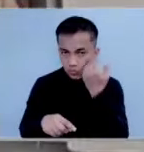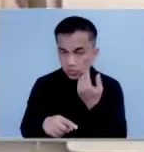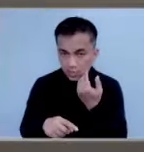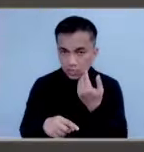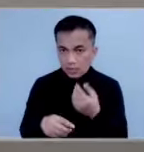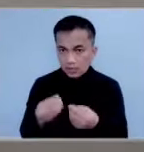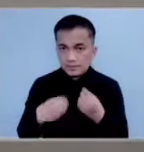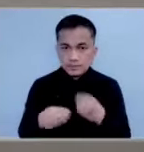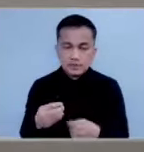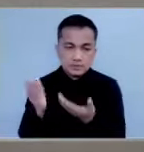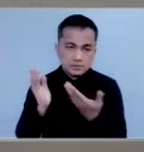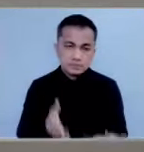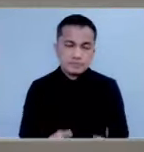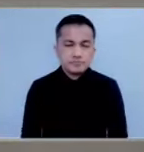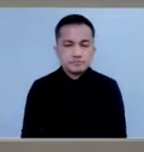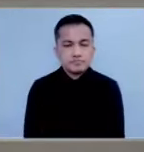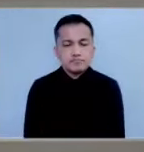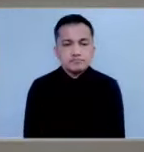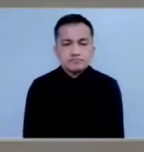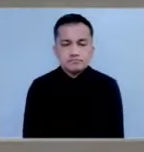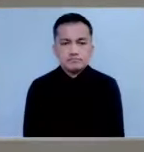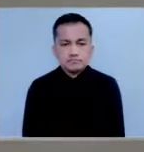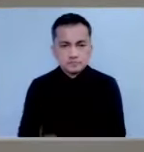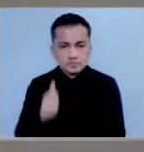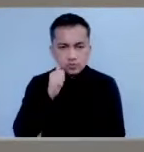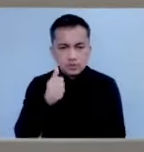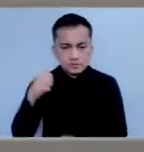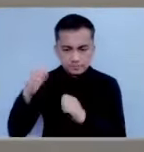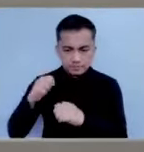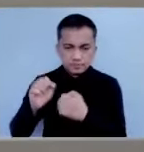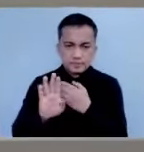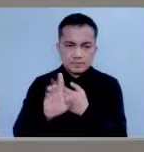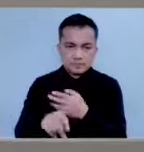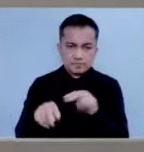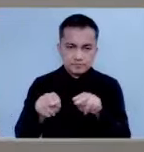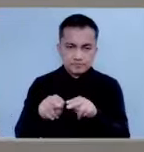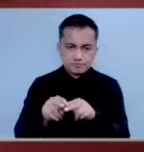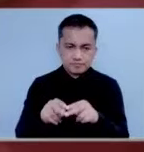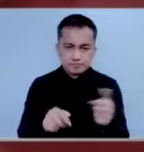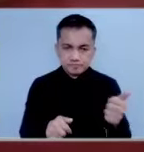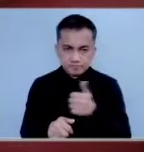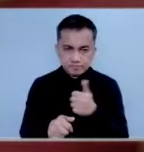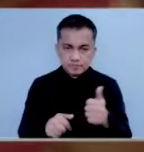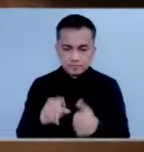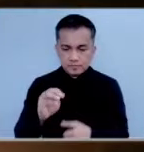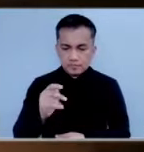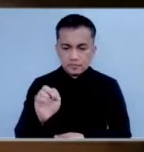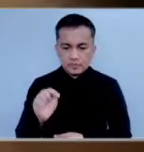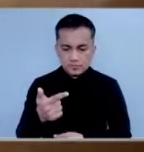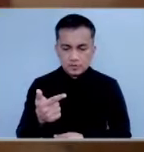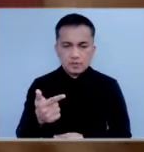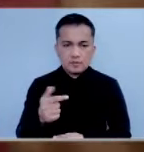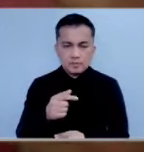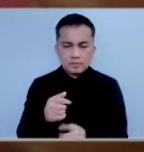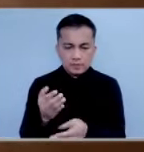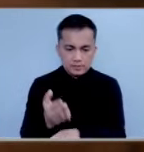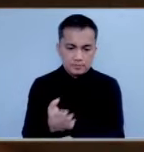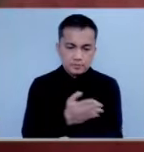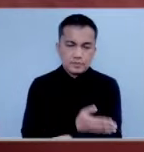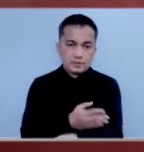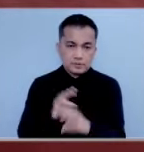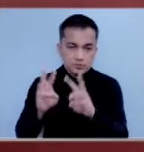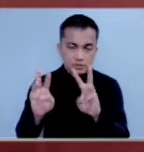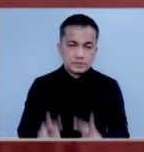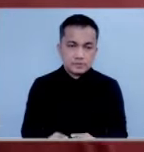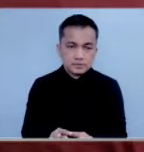pagkain. Bukas inaasahang magbabalik normal na ang biyahe sa Matlog Port kung gaganda na ang panahon.